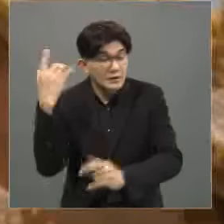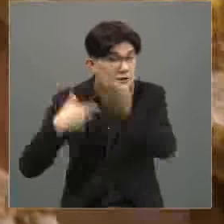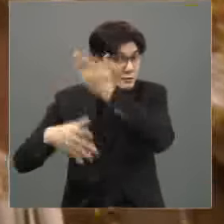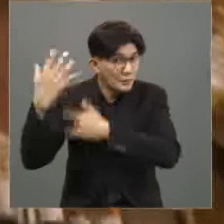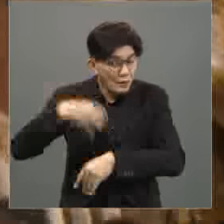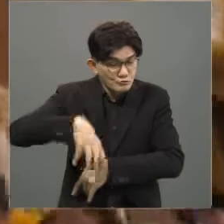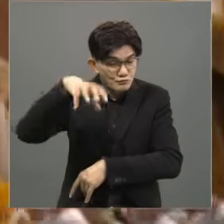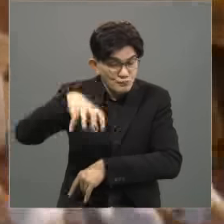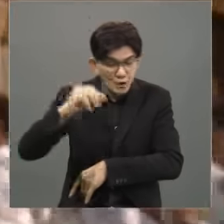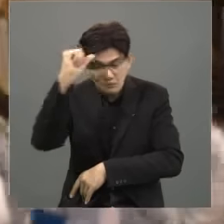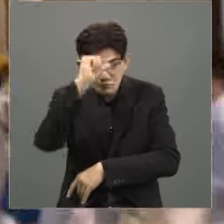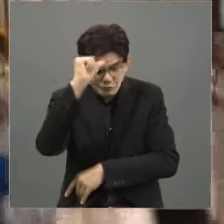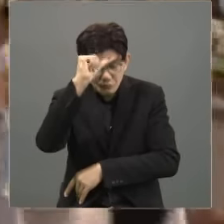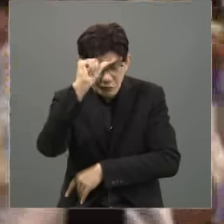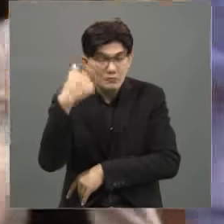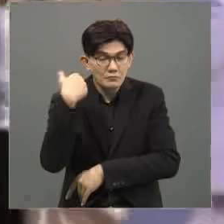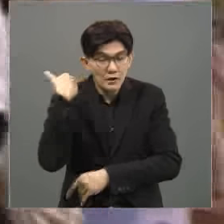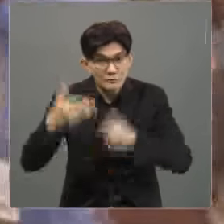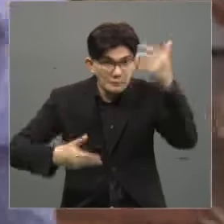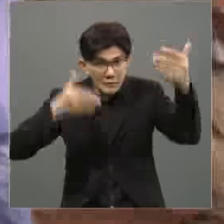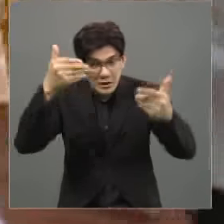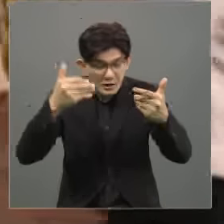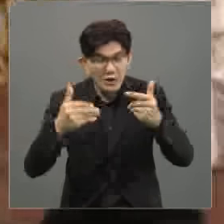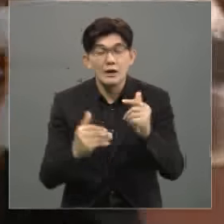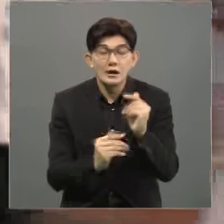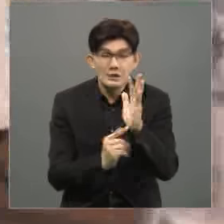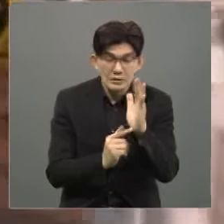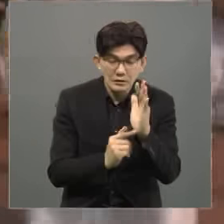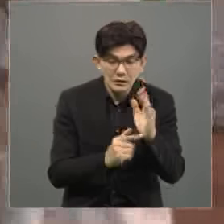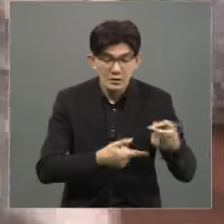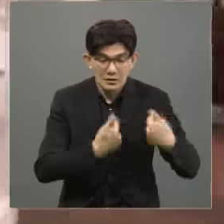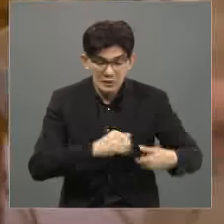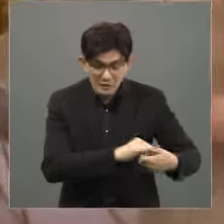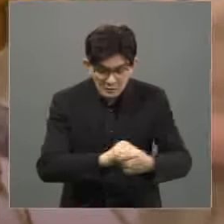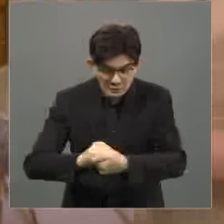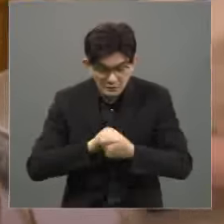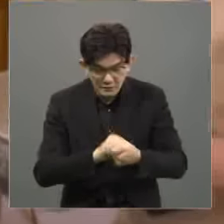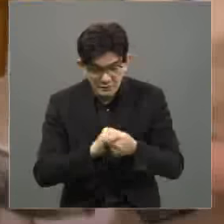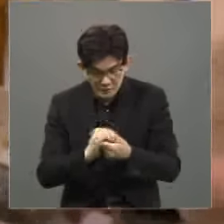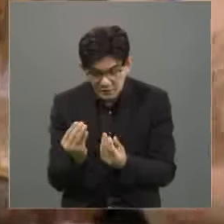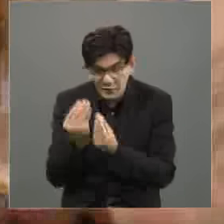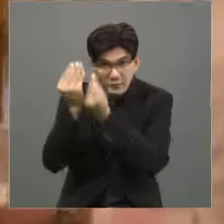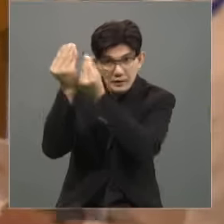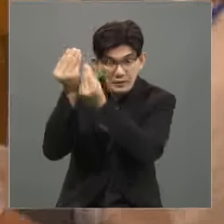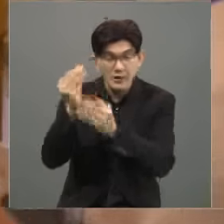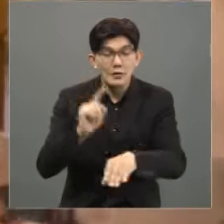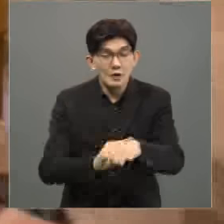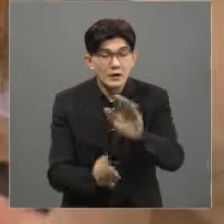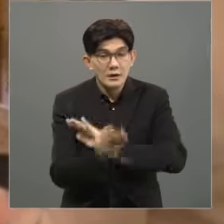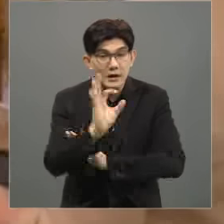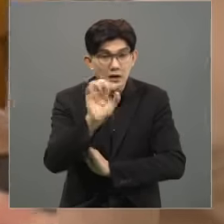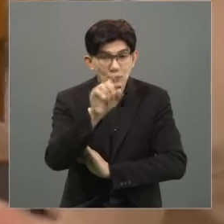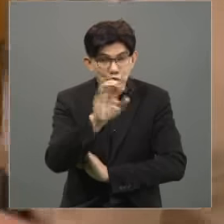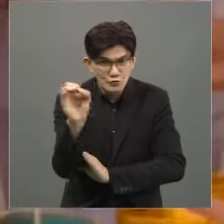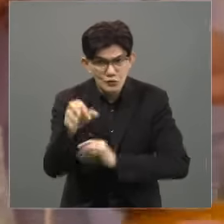แหล่งมรดกโลกจากประเทศอินเดียและกิจกรรมล้อมเทียนรวมใจถวายเป็นพุทธบูชาโดยในช่วงเวลา 9:00 น.นะครับได้เปิดให้